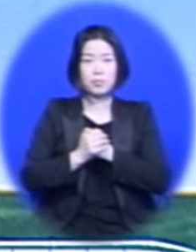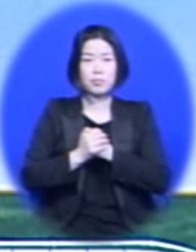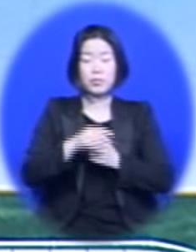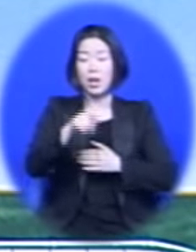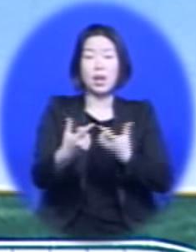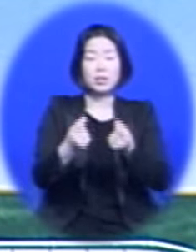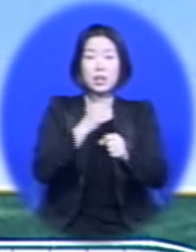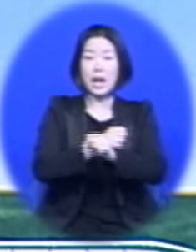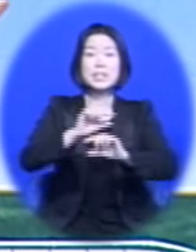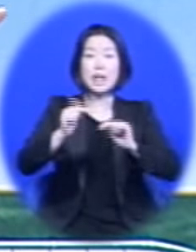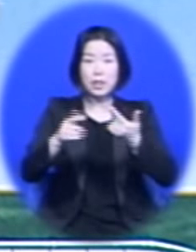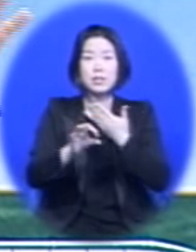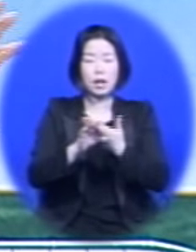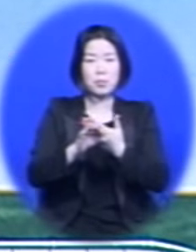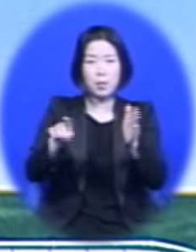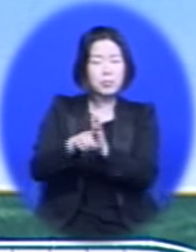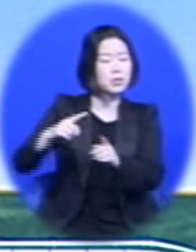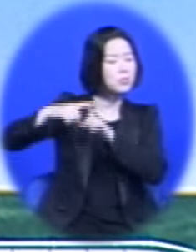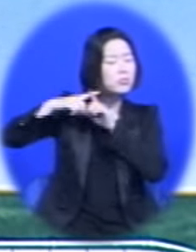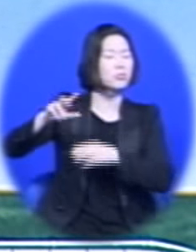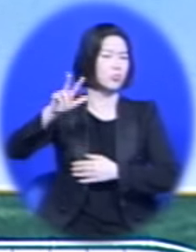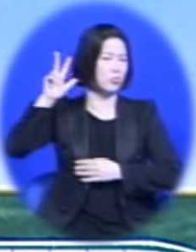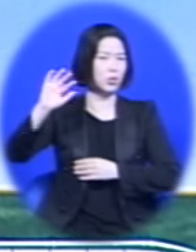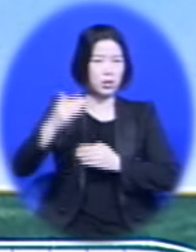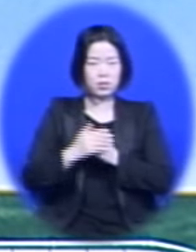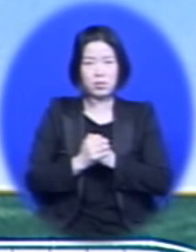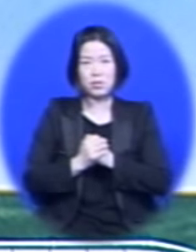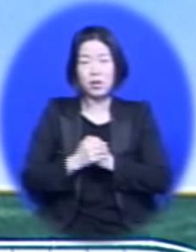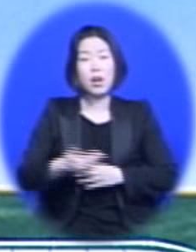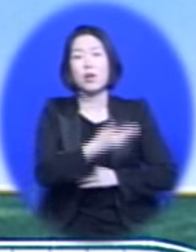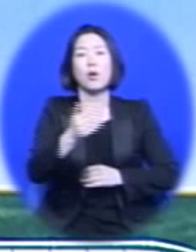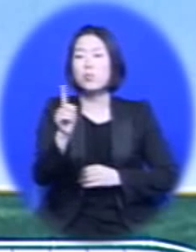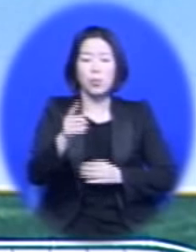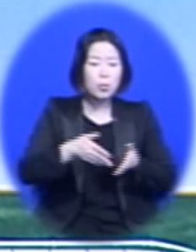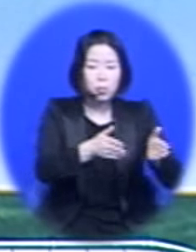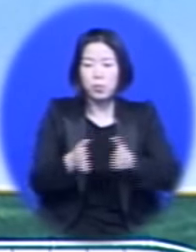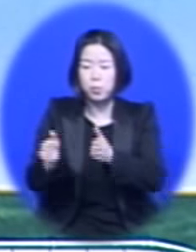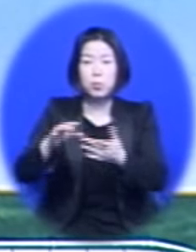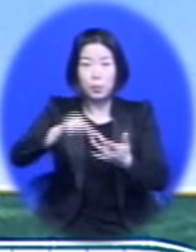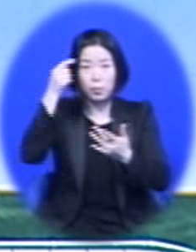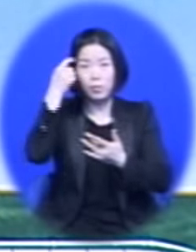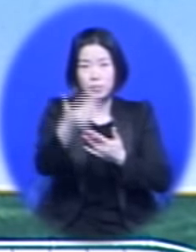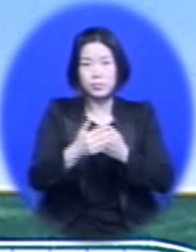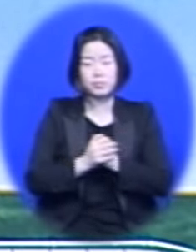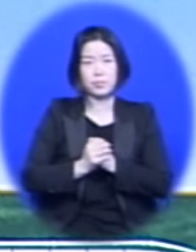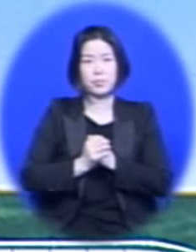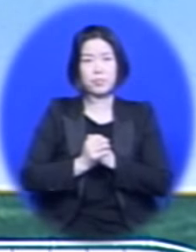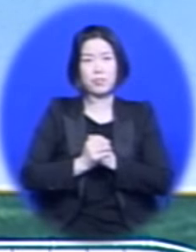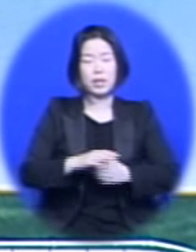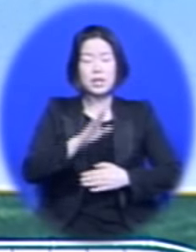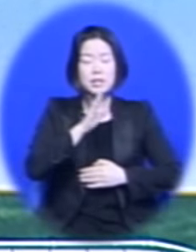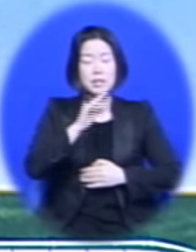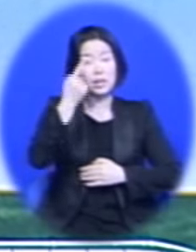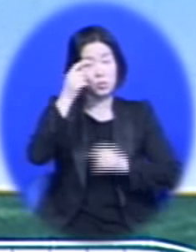그렇게 하지 않으신다면 순교를 각오해야 됩니다. 여러분은 어느 쪽을 택하시겠어요? 진짜